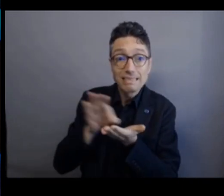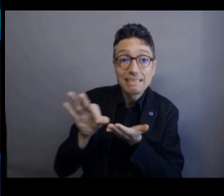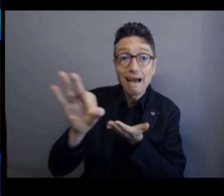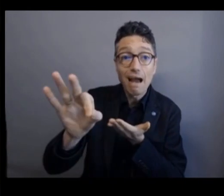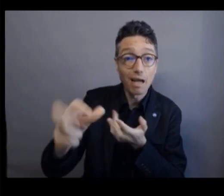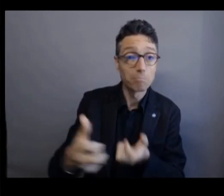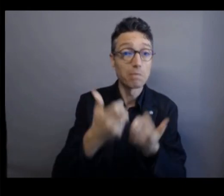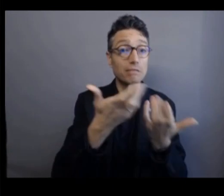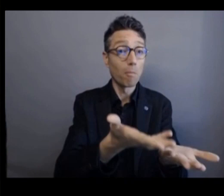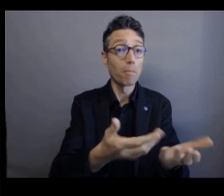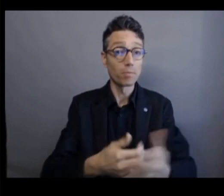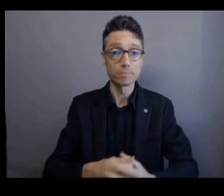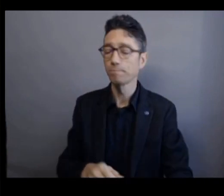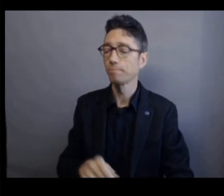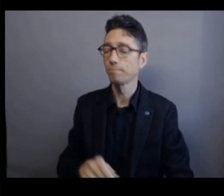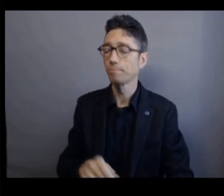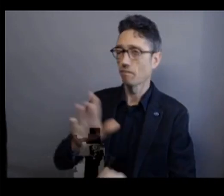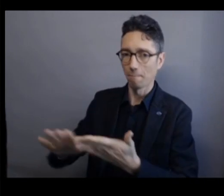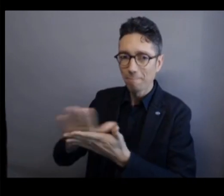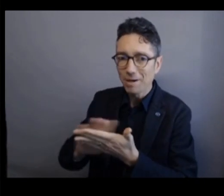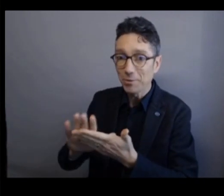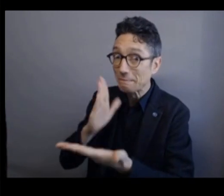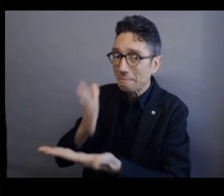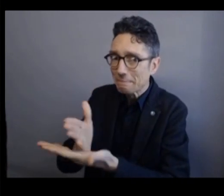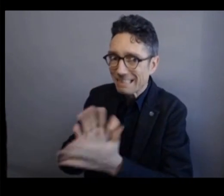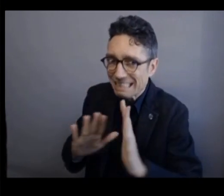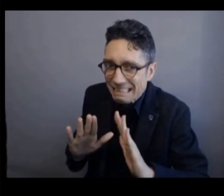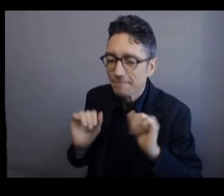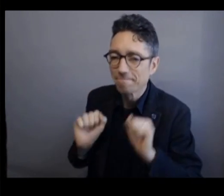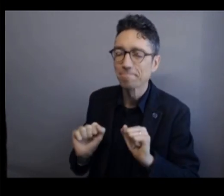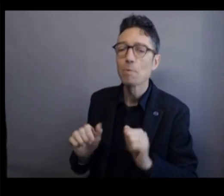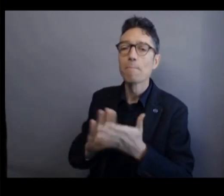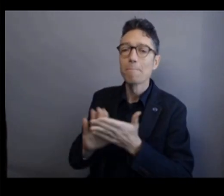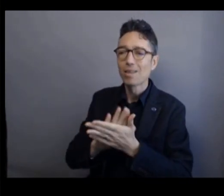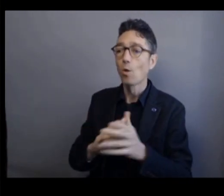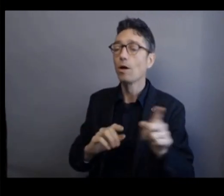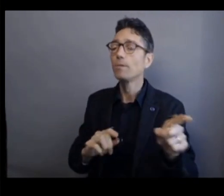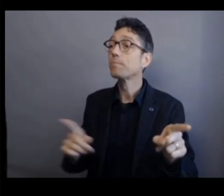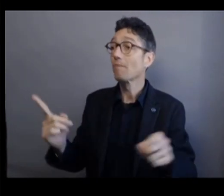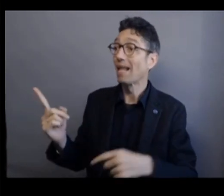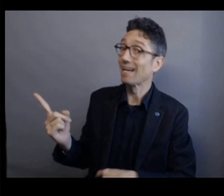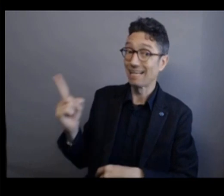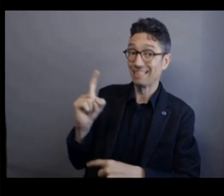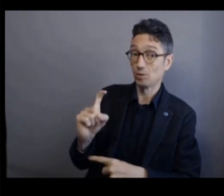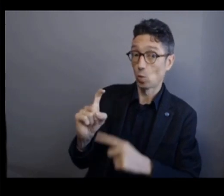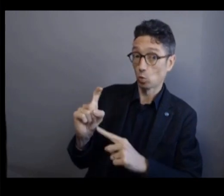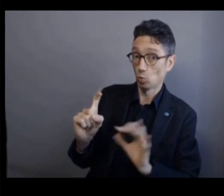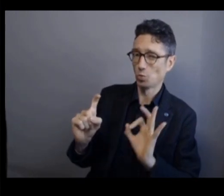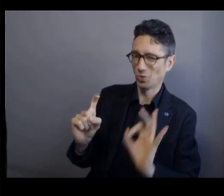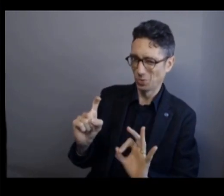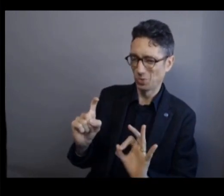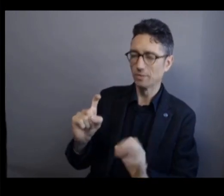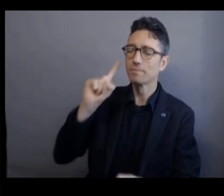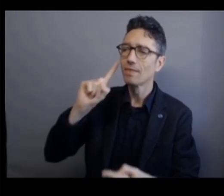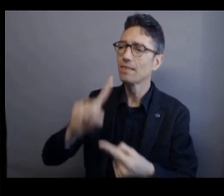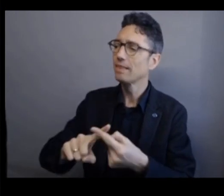voulais prévenir Amouk avant de passer la parole à Christian Pansart sur ce sujet. On a une question justement au niveau des espaces publics. En fait, est-ce